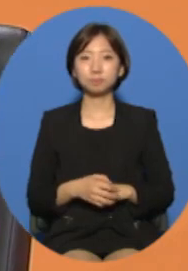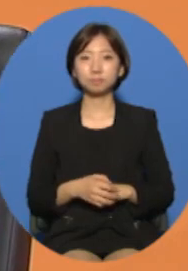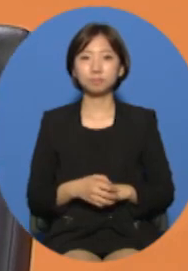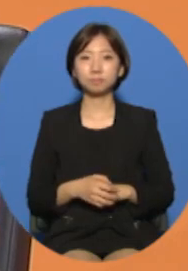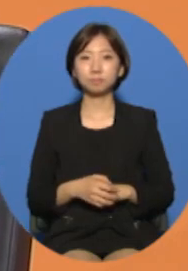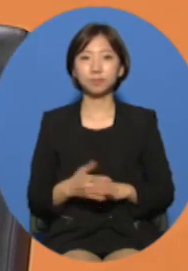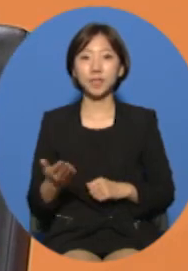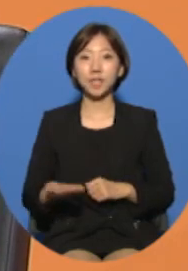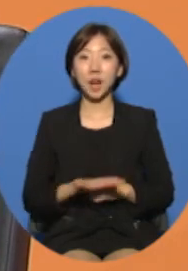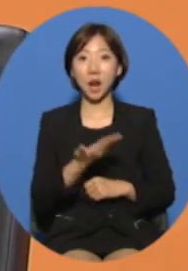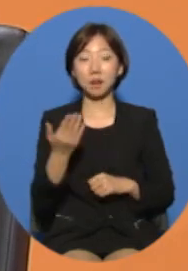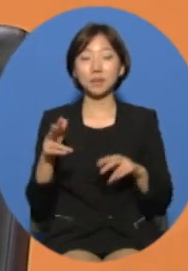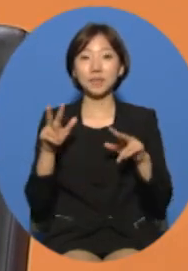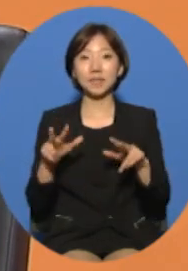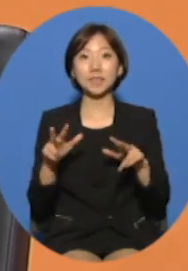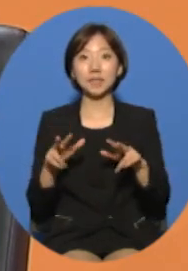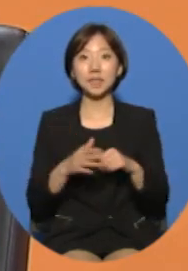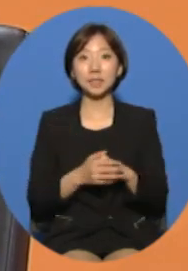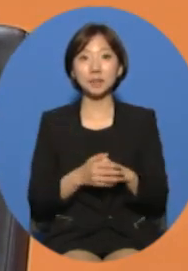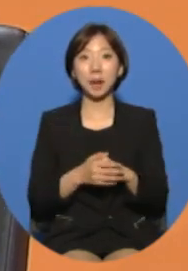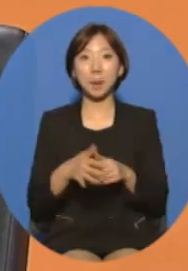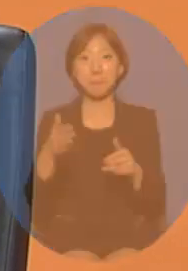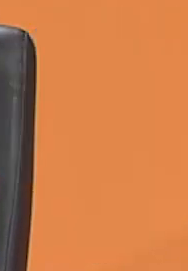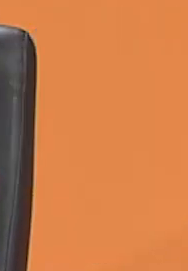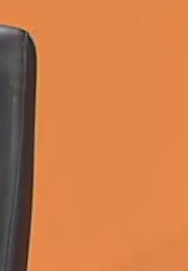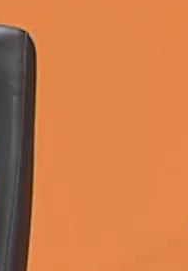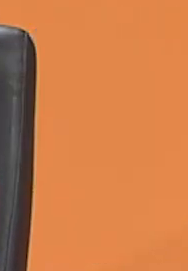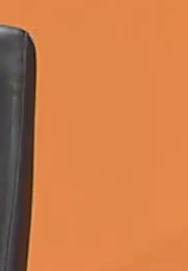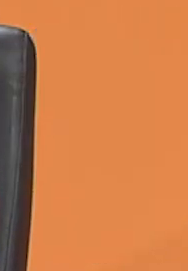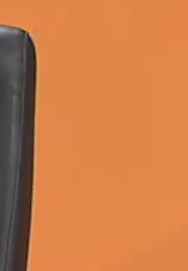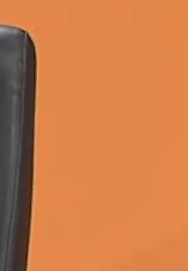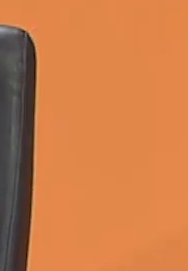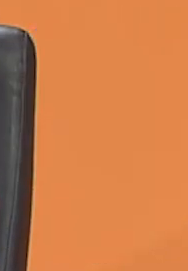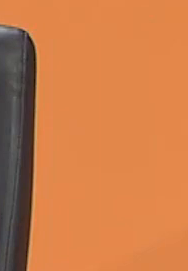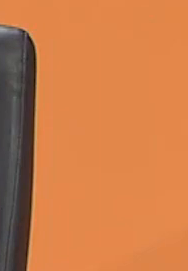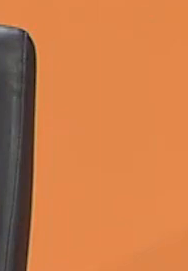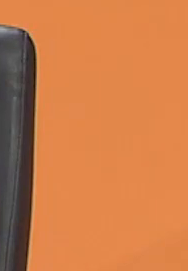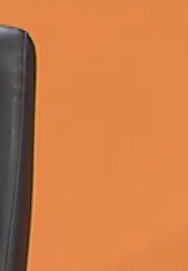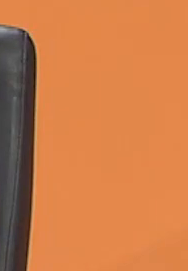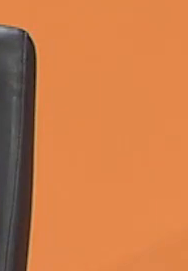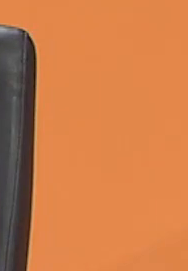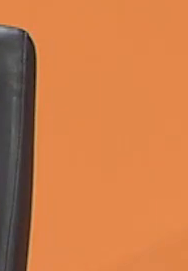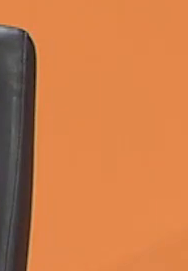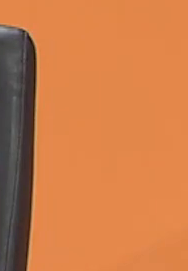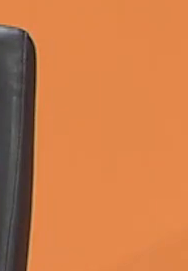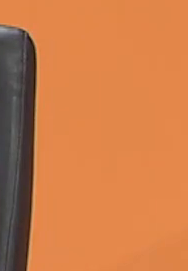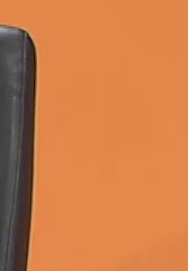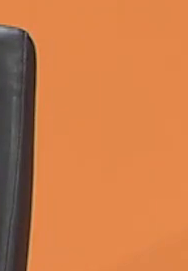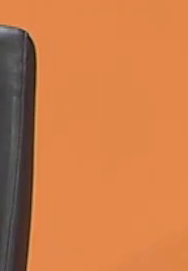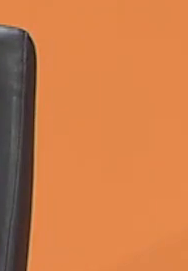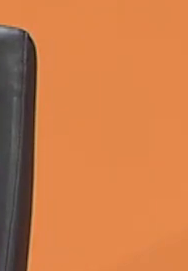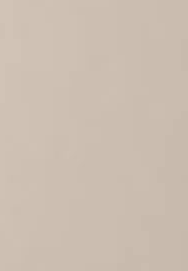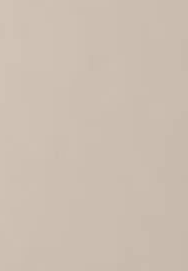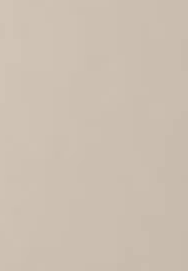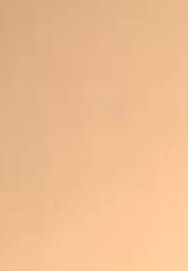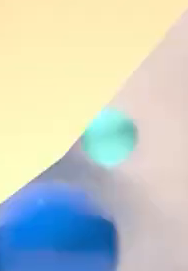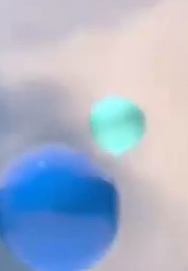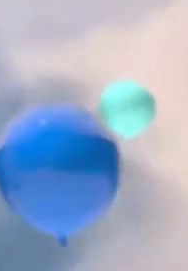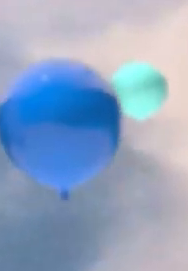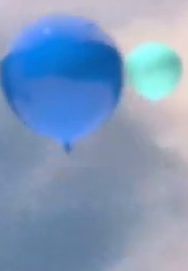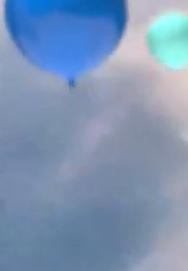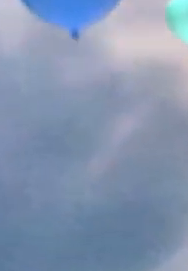네, 여러분께서는 지금 현재 생방송으로 제19대 대통령 선거 투개표 생방송 시청하고 계십니다.